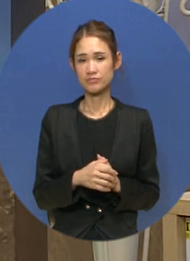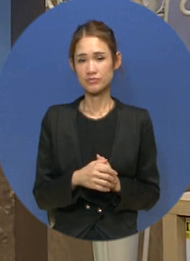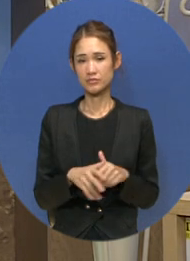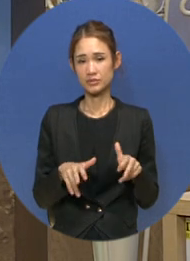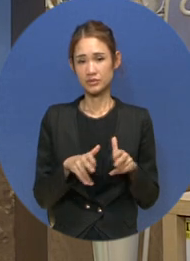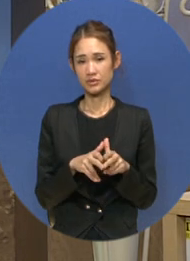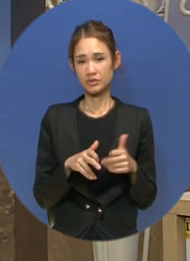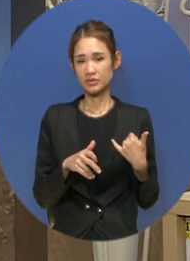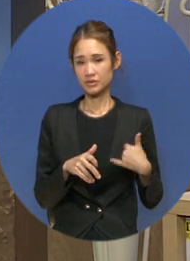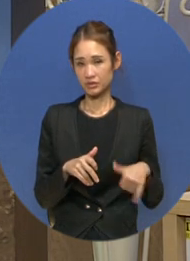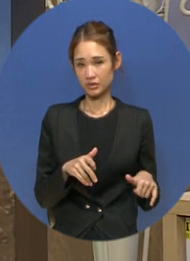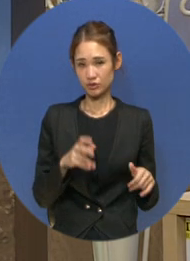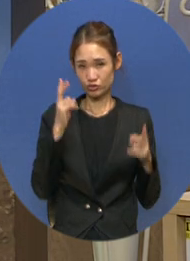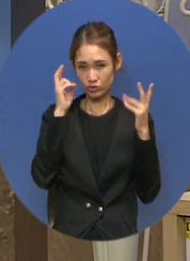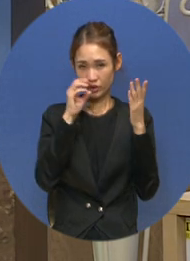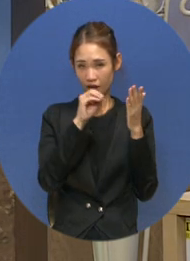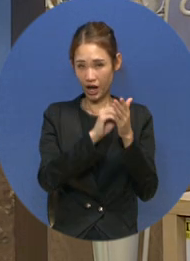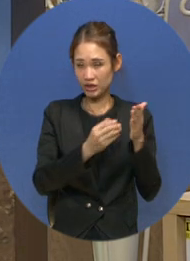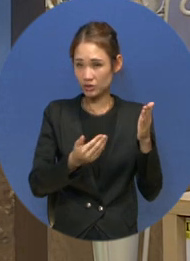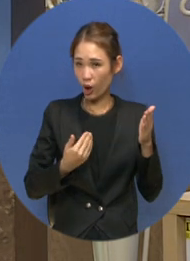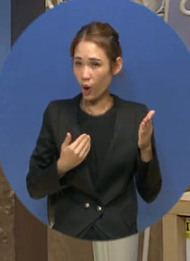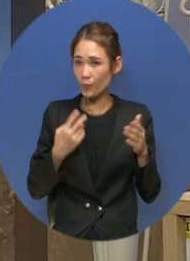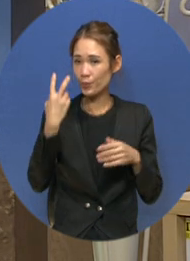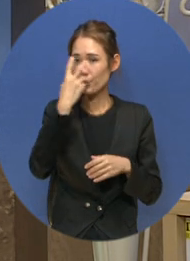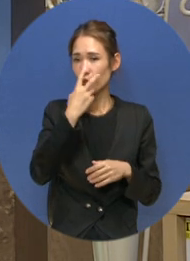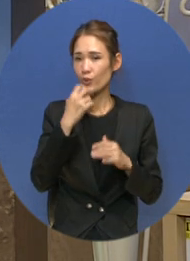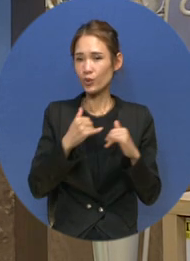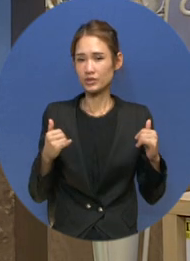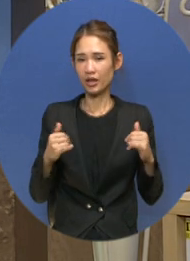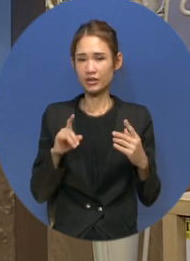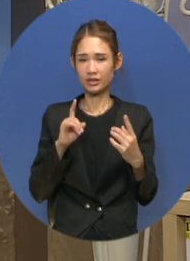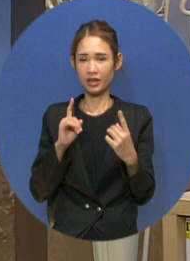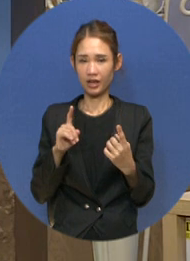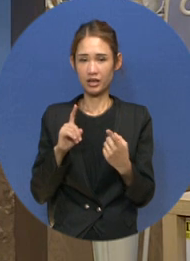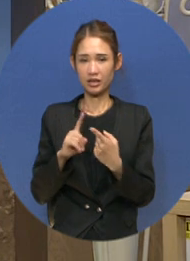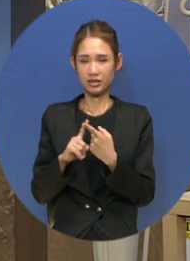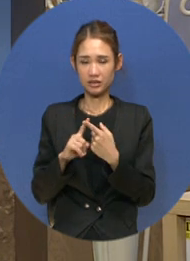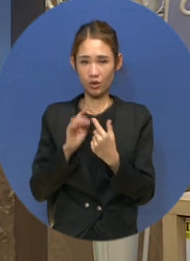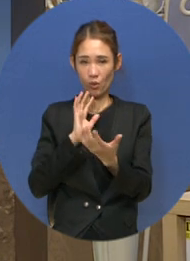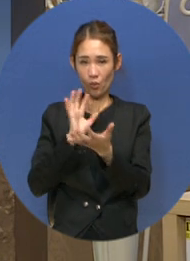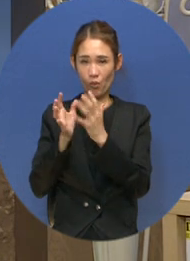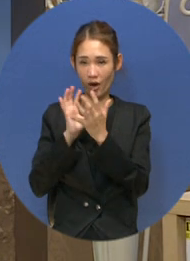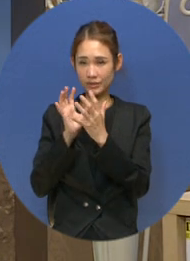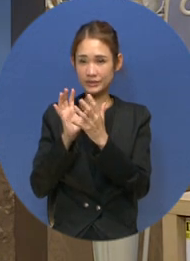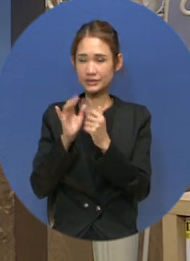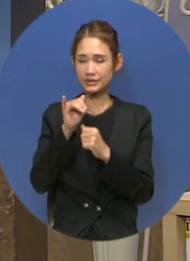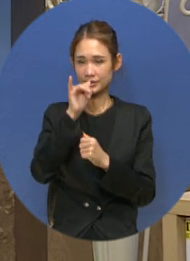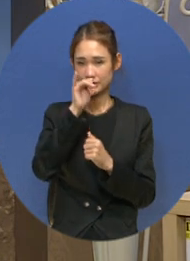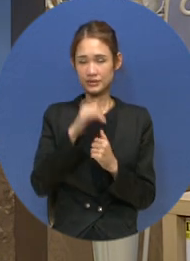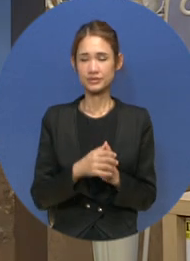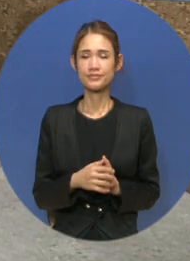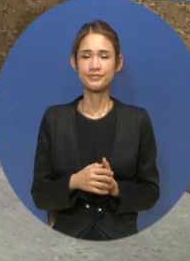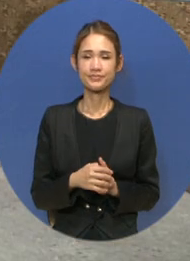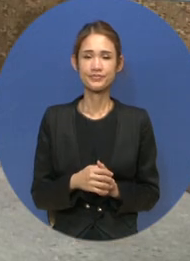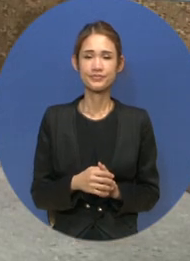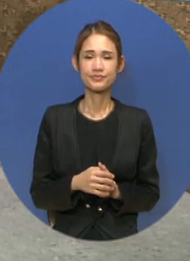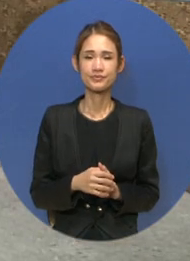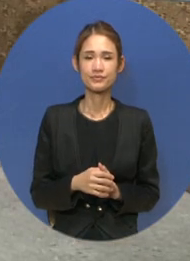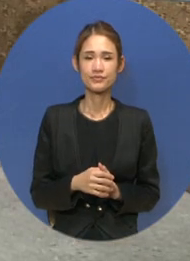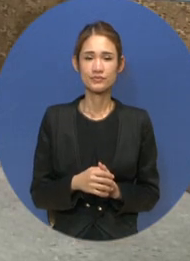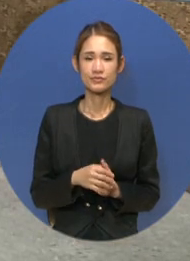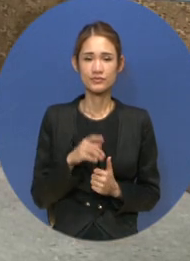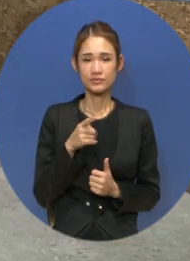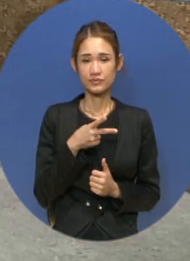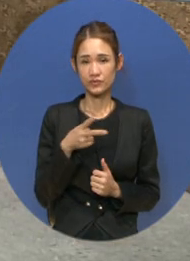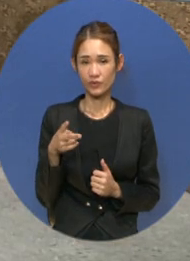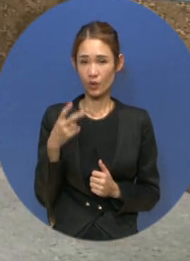장애 자녀가 취약하기 전 그 보호자분들을 대상으로 네. 또 워크샵도 네. 열고 네. 계신다고 들었는데요. 그것이